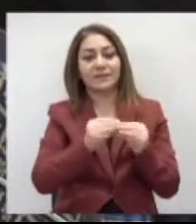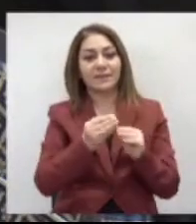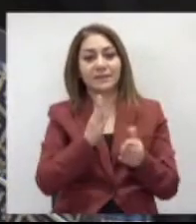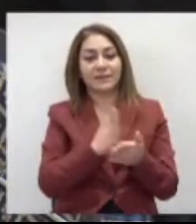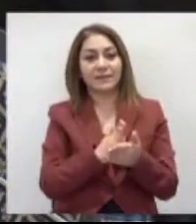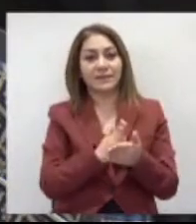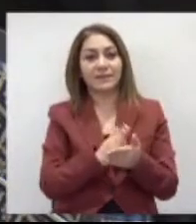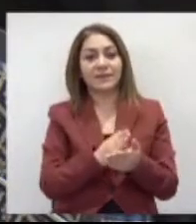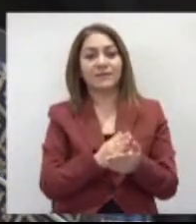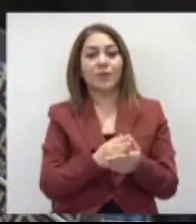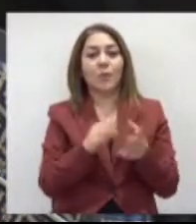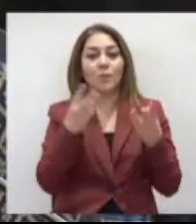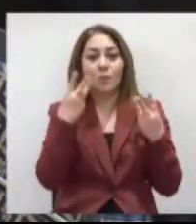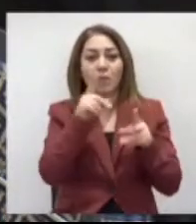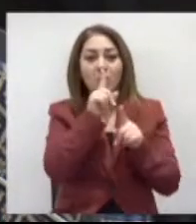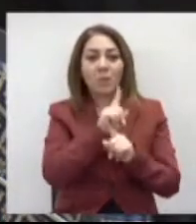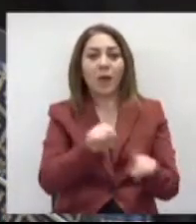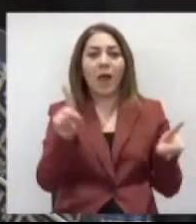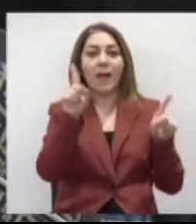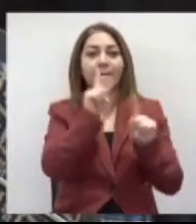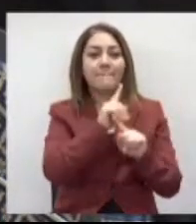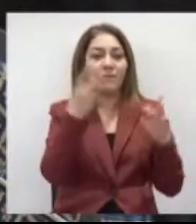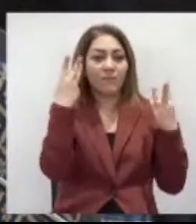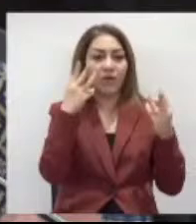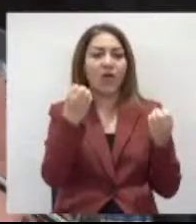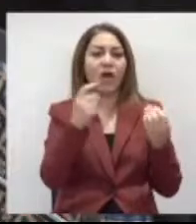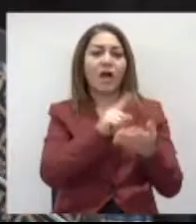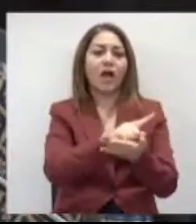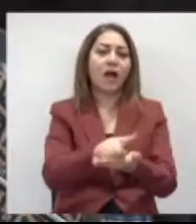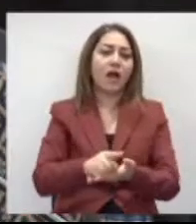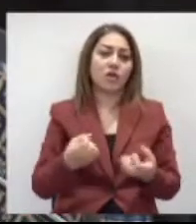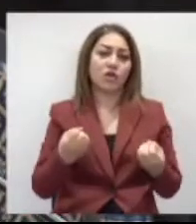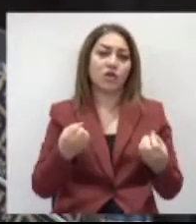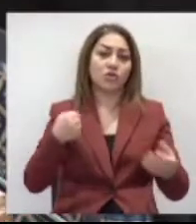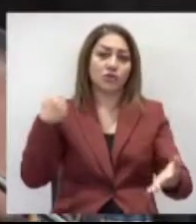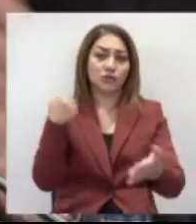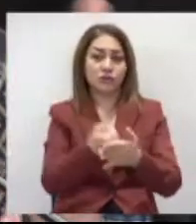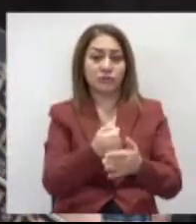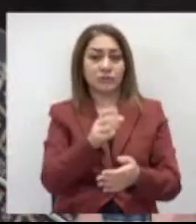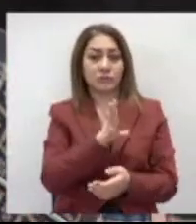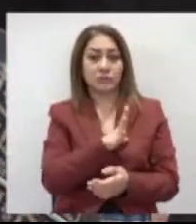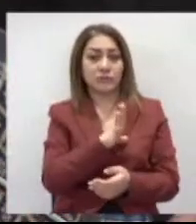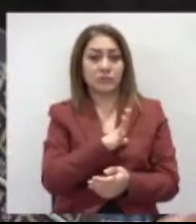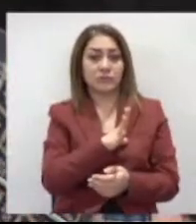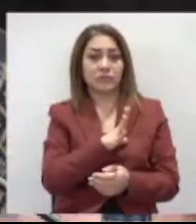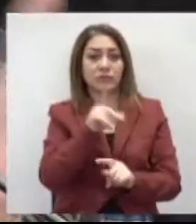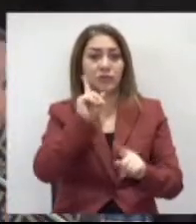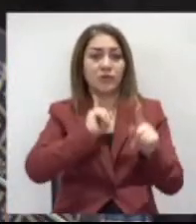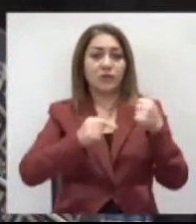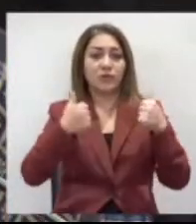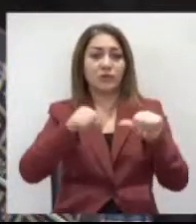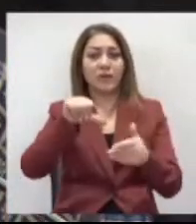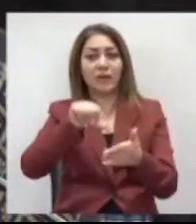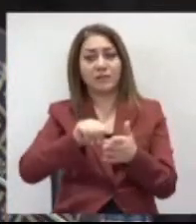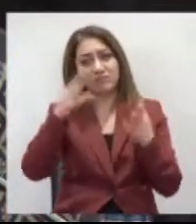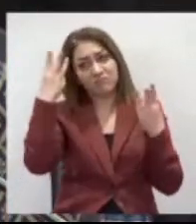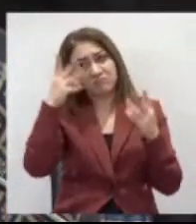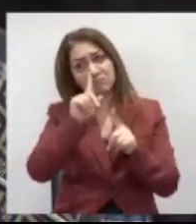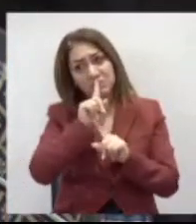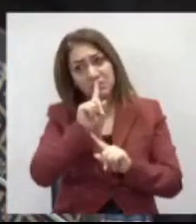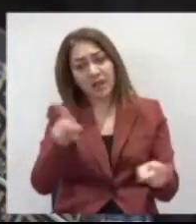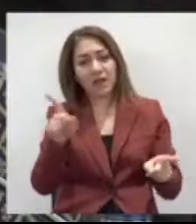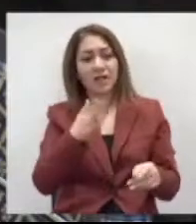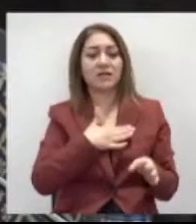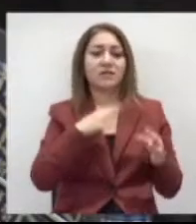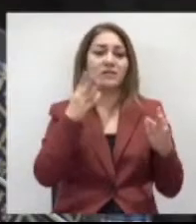խոսենք ոճերի մասին, մենք անվերջ կարող ենք այդ քննարկումը շարունակել, որովհետեւ օրինակ խորհրդի մի անդամը մի ոճ ունի, ես մեկ այլ